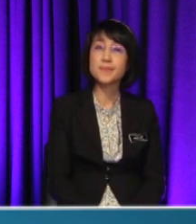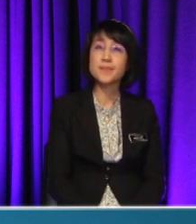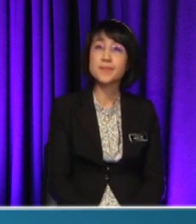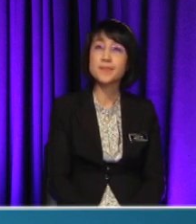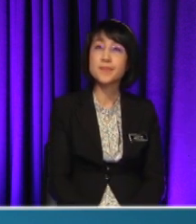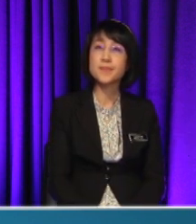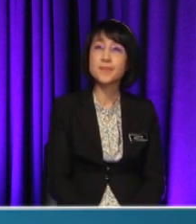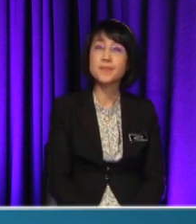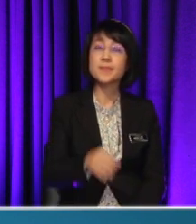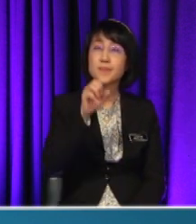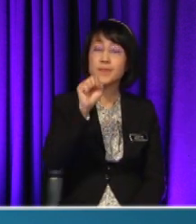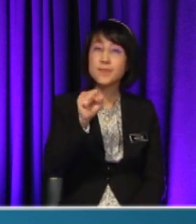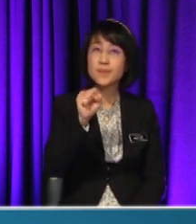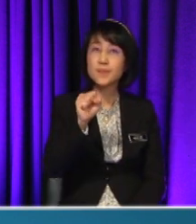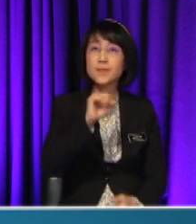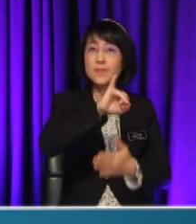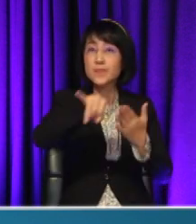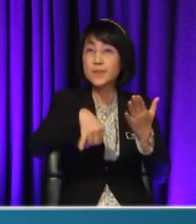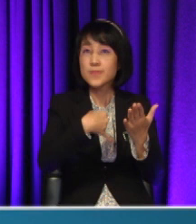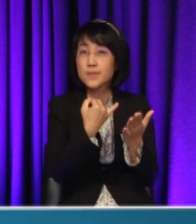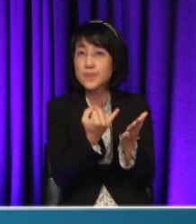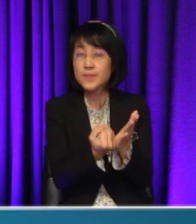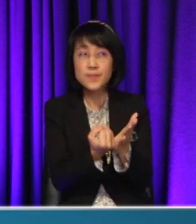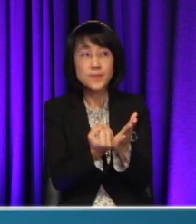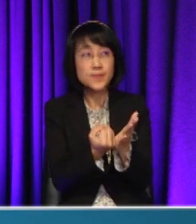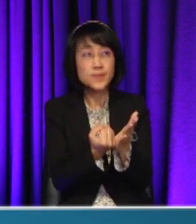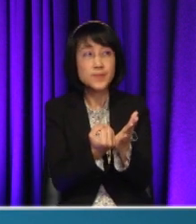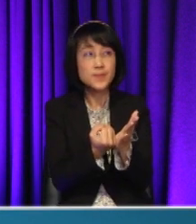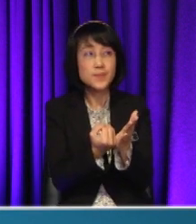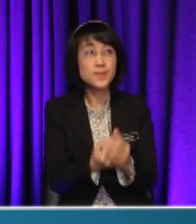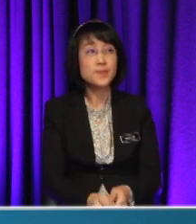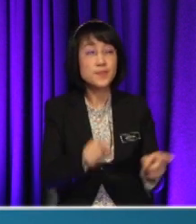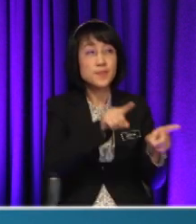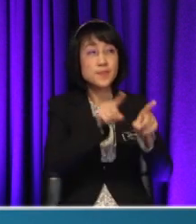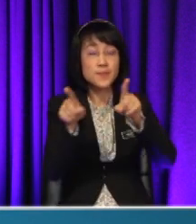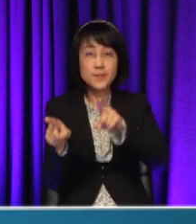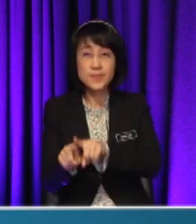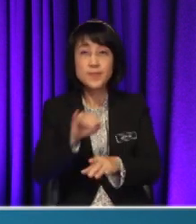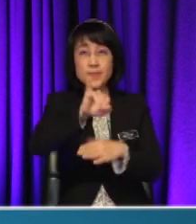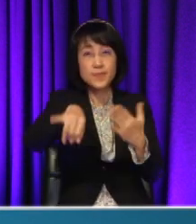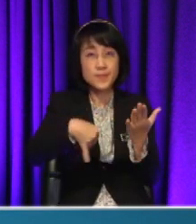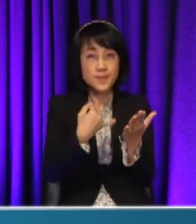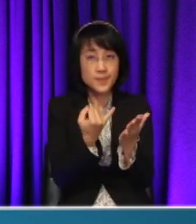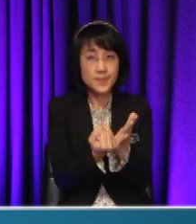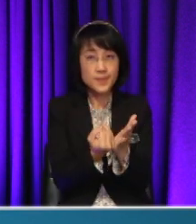es jumlah ini nama baru deh sebab kita buat operasi kepada quantity